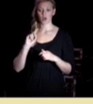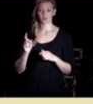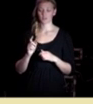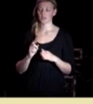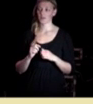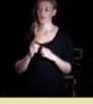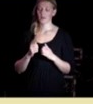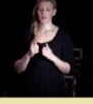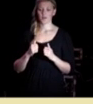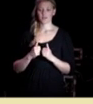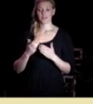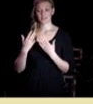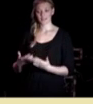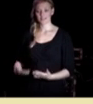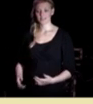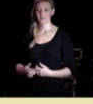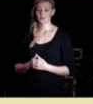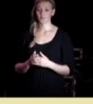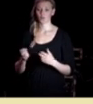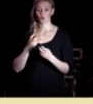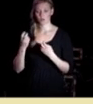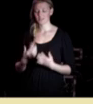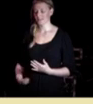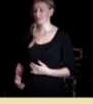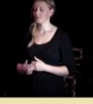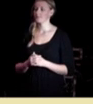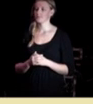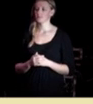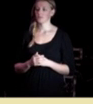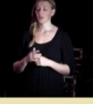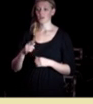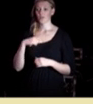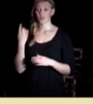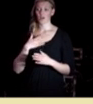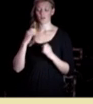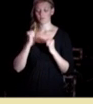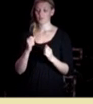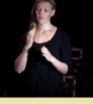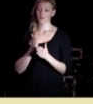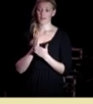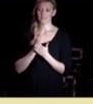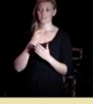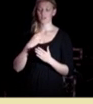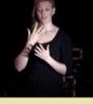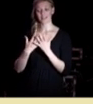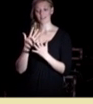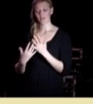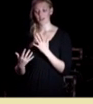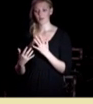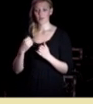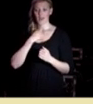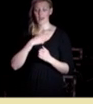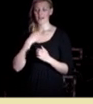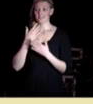vil kunne bidra. Et økt fokus på helsefremmende arbeid har vi jo satt. Det finnes nettverk for